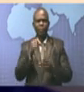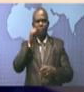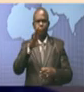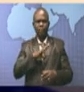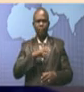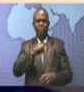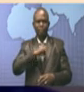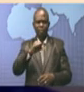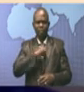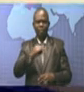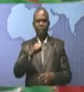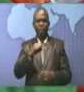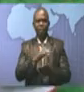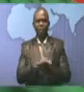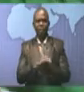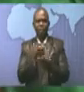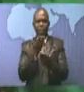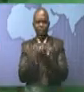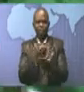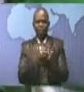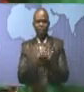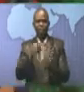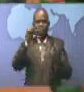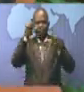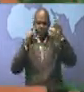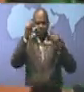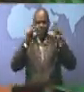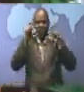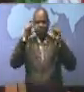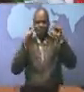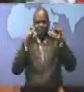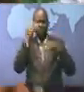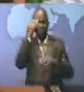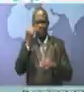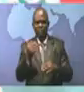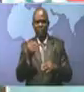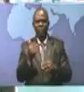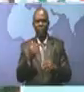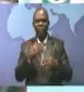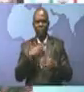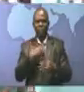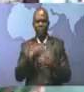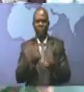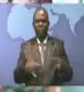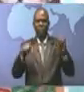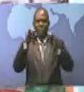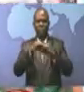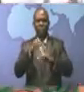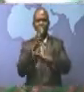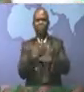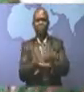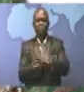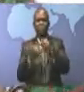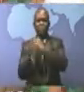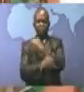Rugamba sont appelés à être redevables et clairvoyantes car elles jouent un rôle important dans le développement